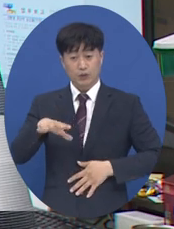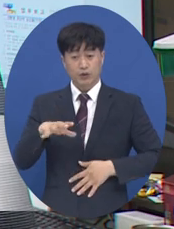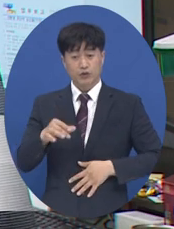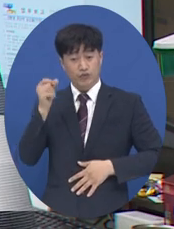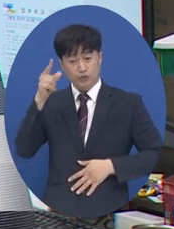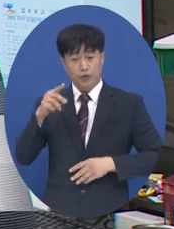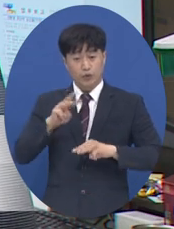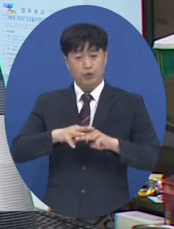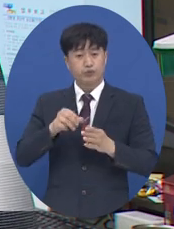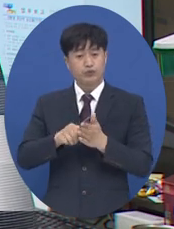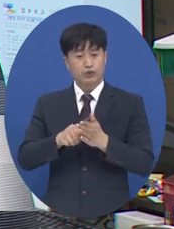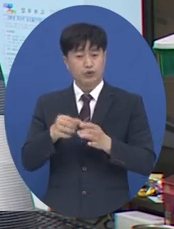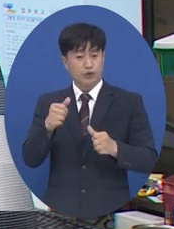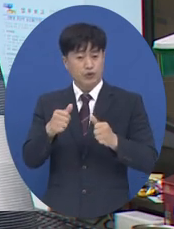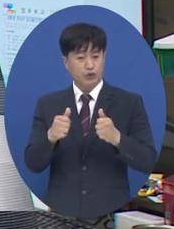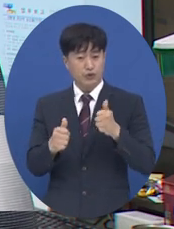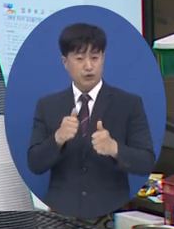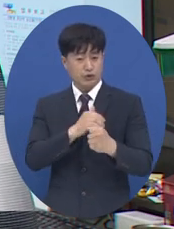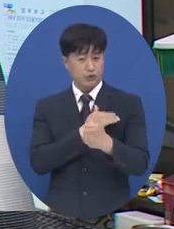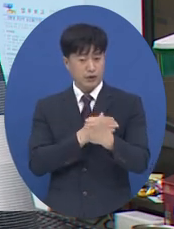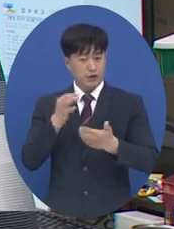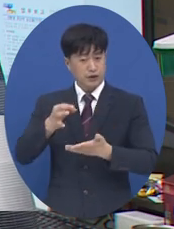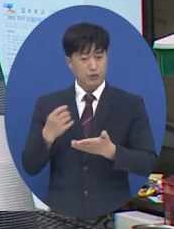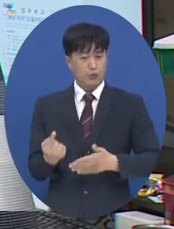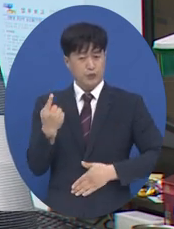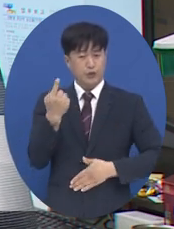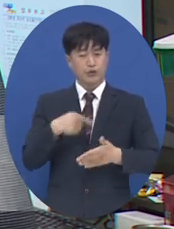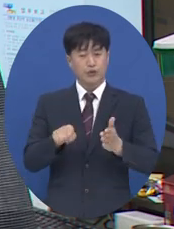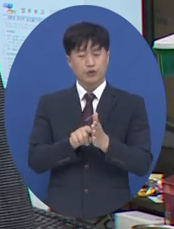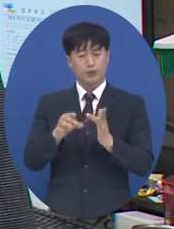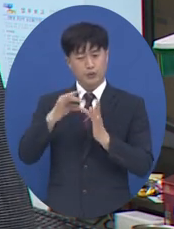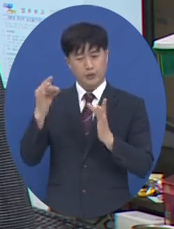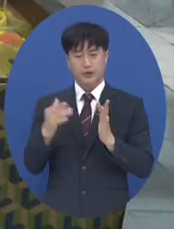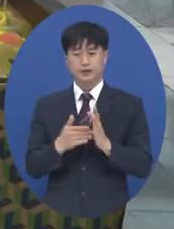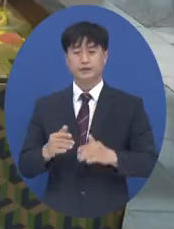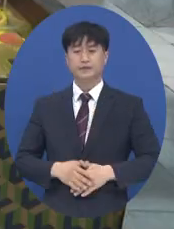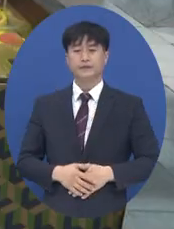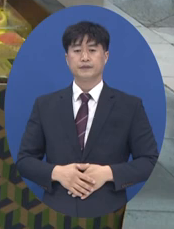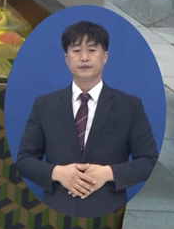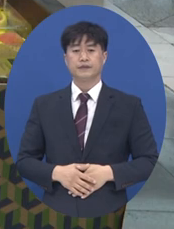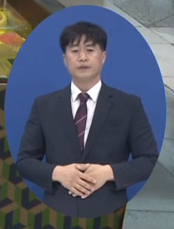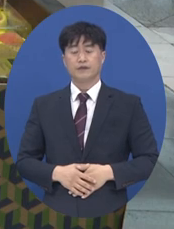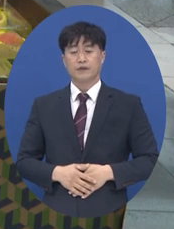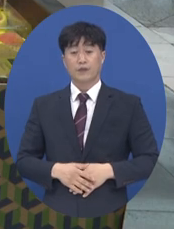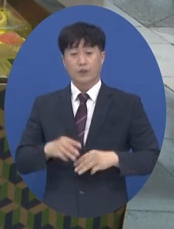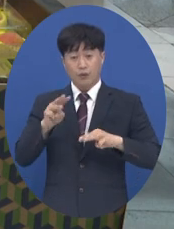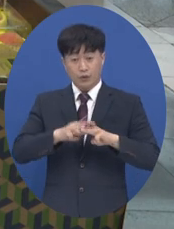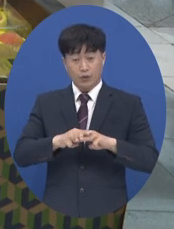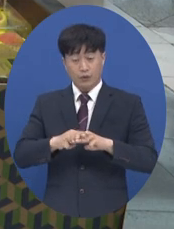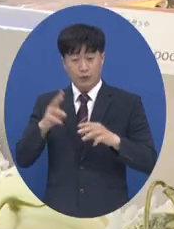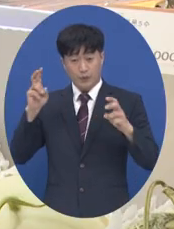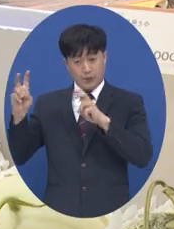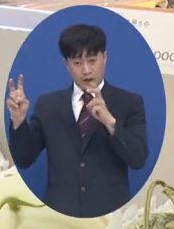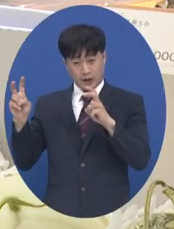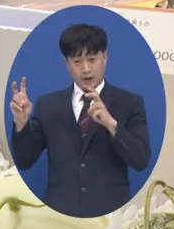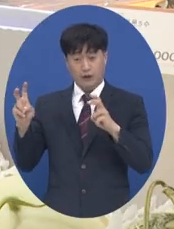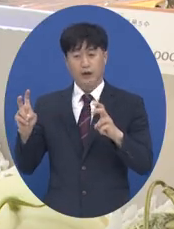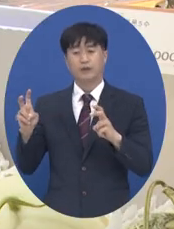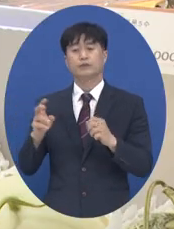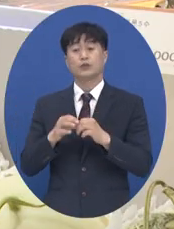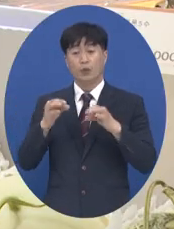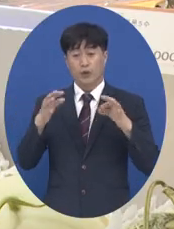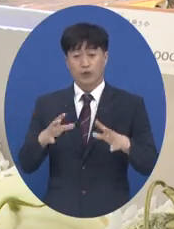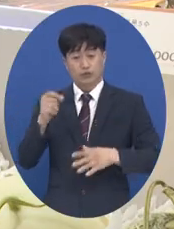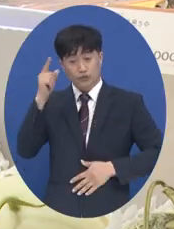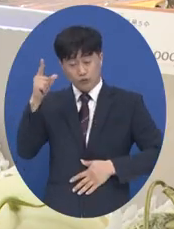농식품의 경쟁력과 가치를 더욱 높이기 위해 선택하였습니다. 농업 기업 간 우수 상생